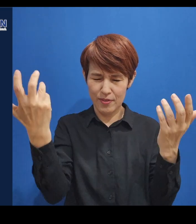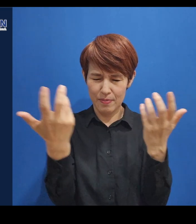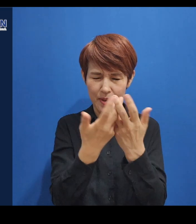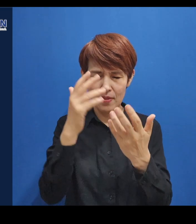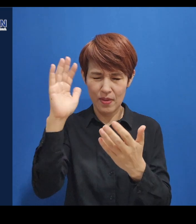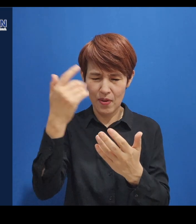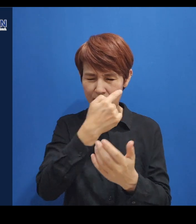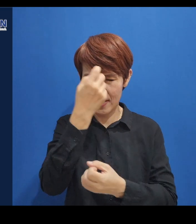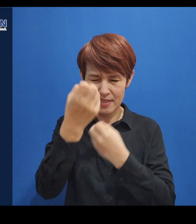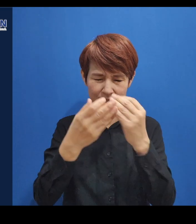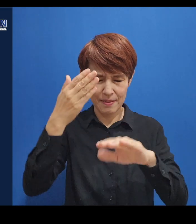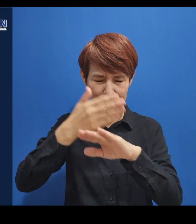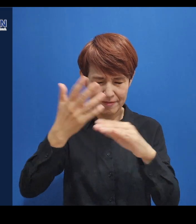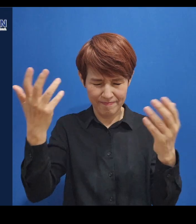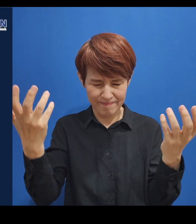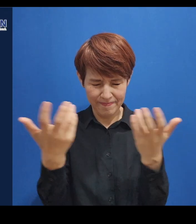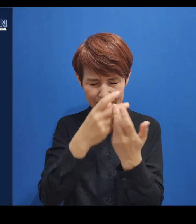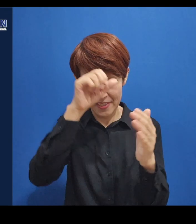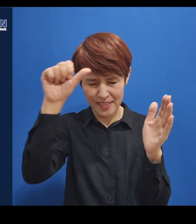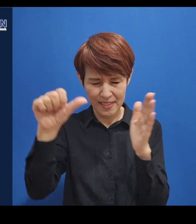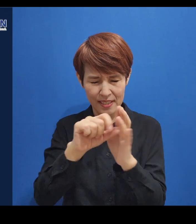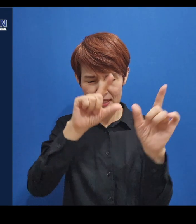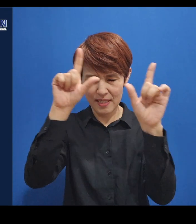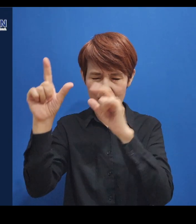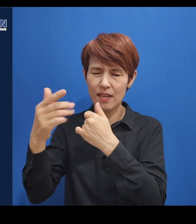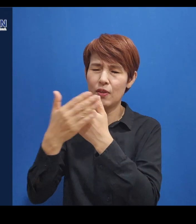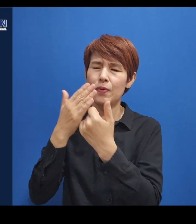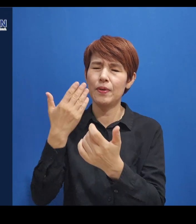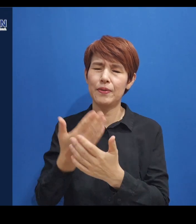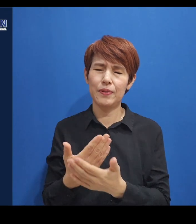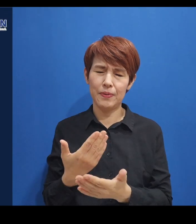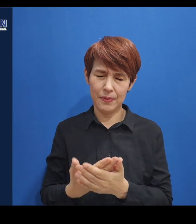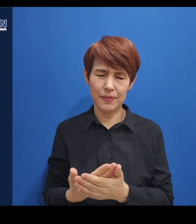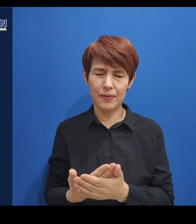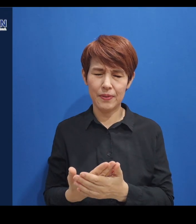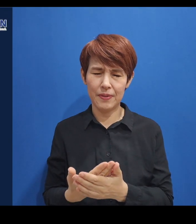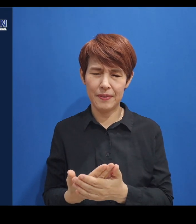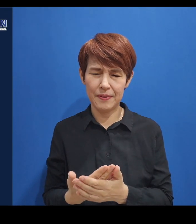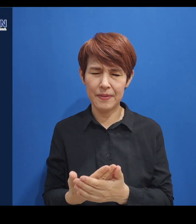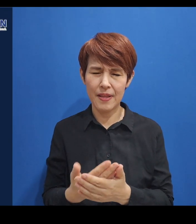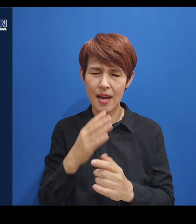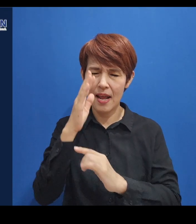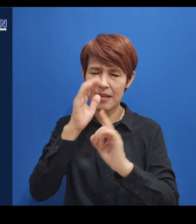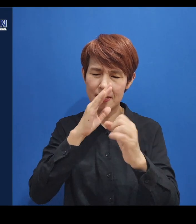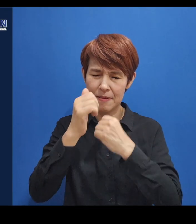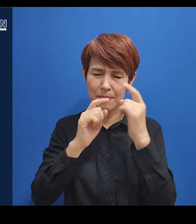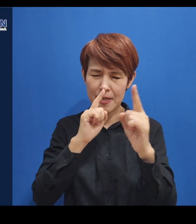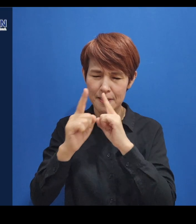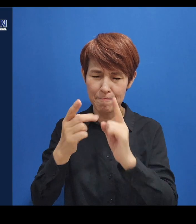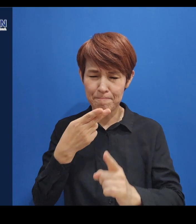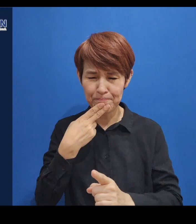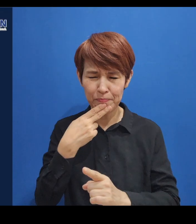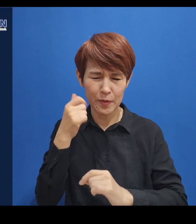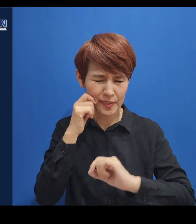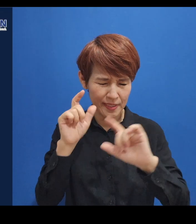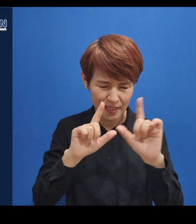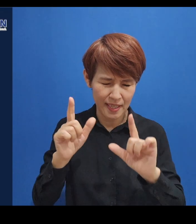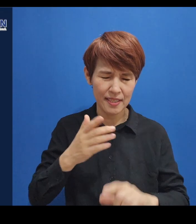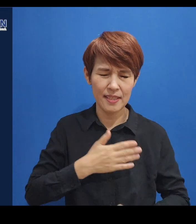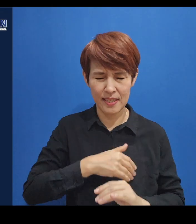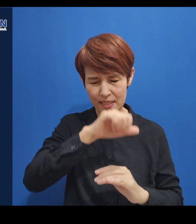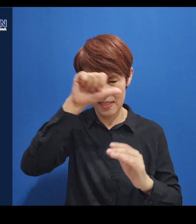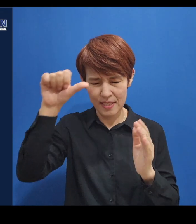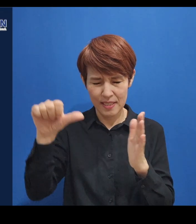감사가 넘치는 인생을 살아가게 주여 나를 도와주시옵소서. 하루라도 말씀 없이 살지 않도록 하나님 내